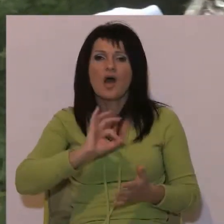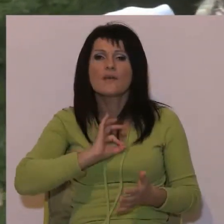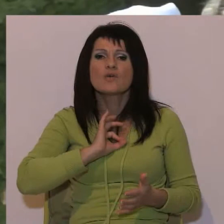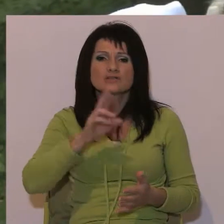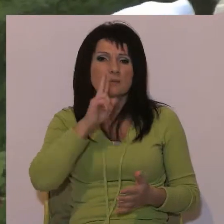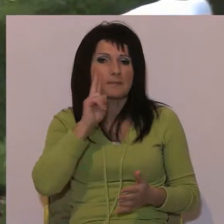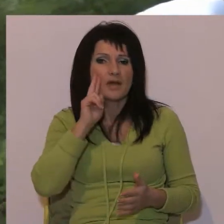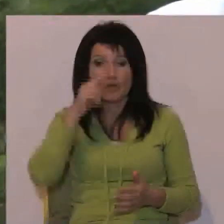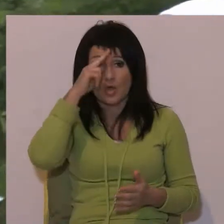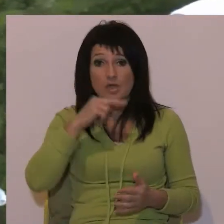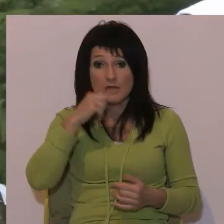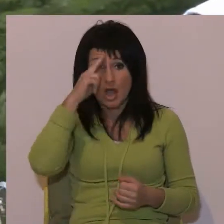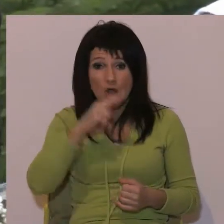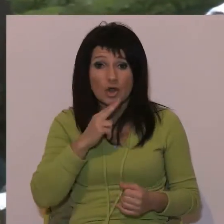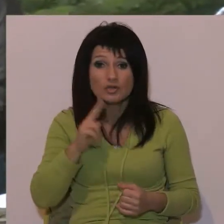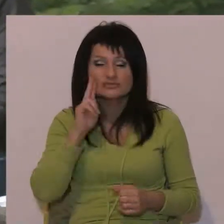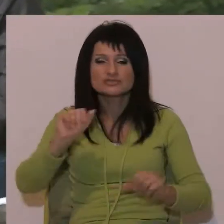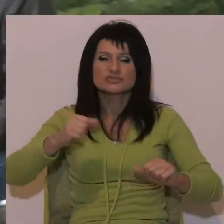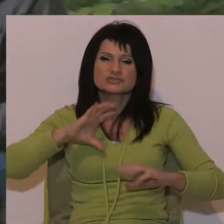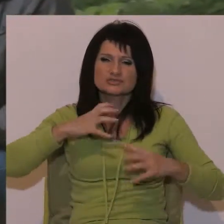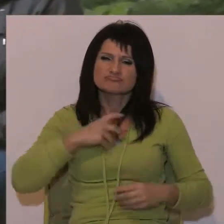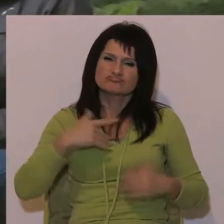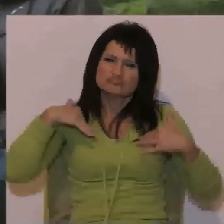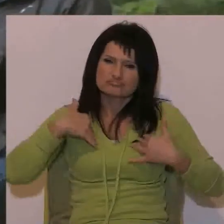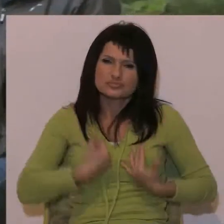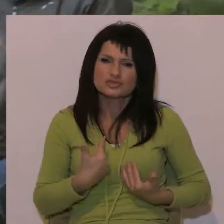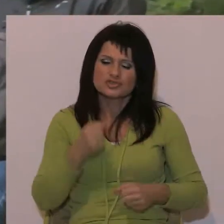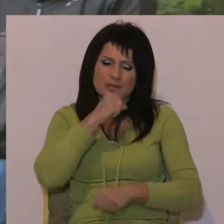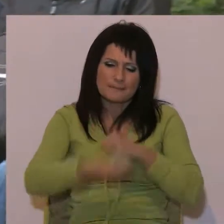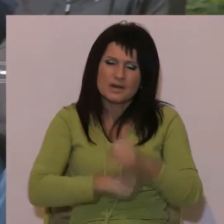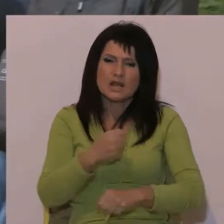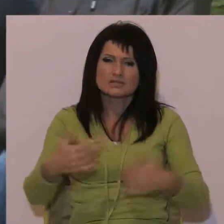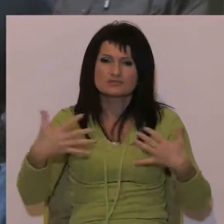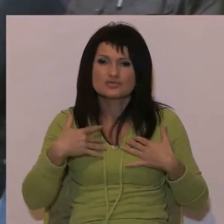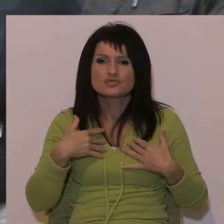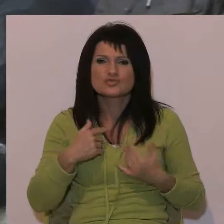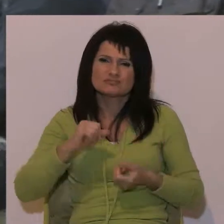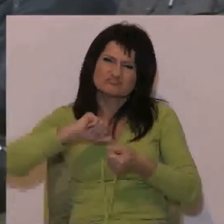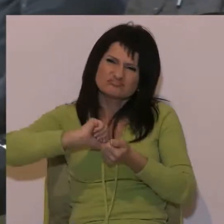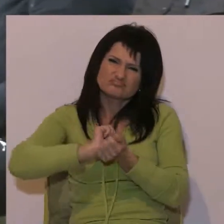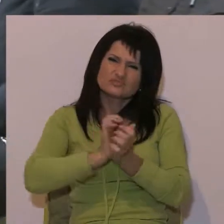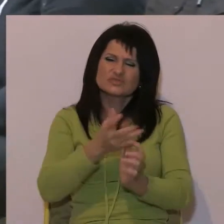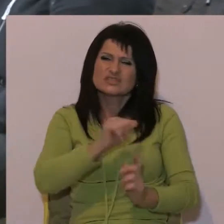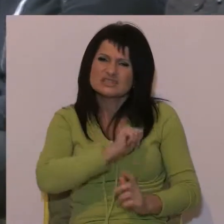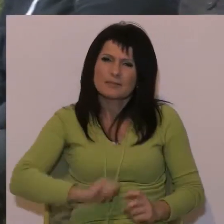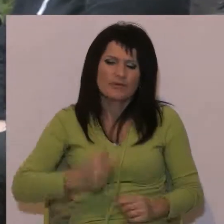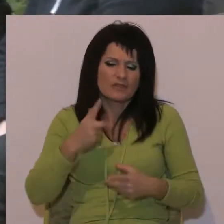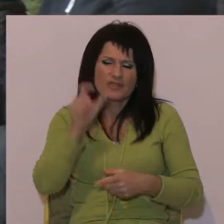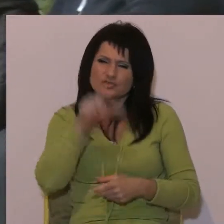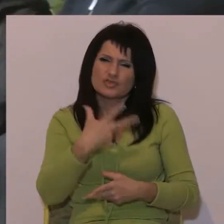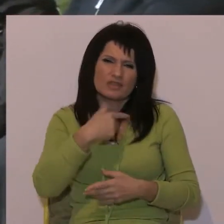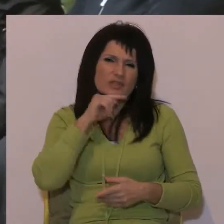rodzice, często zmęczeni pracą i życiem, przytłoczeni samotnością, nie mogą tego krzyża